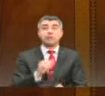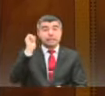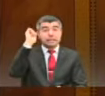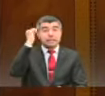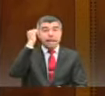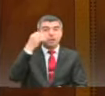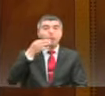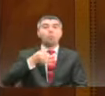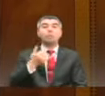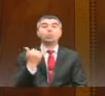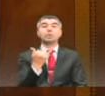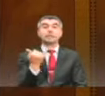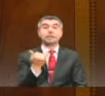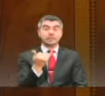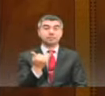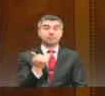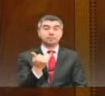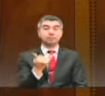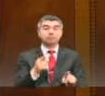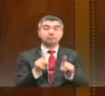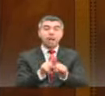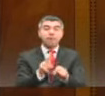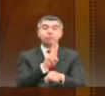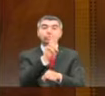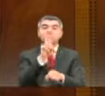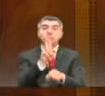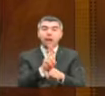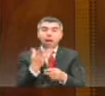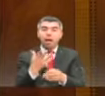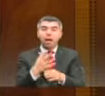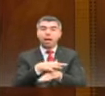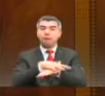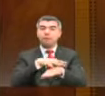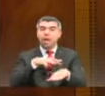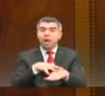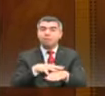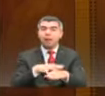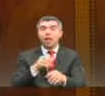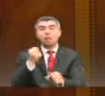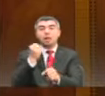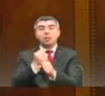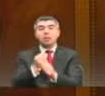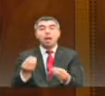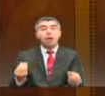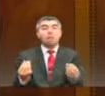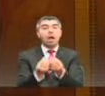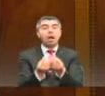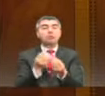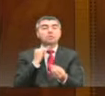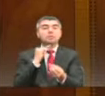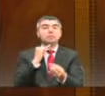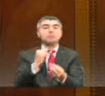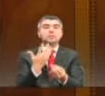القطاعية وتعزيز دور الجهات والجماعات الترابية في هذا المجال، مع العمل على ربط منظومة